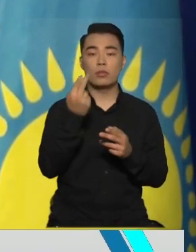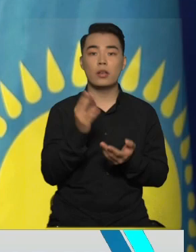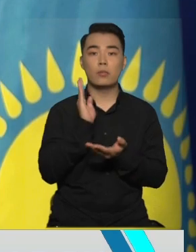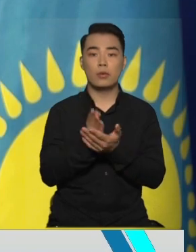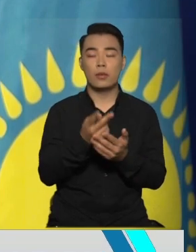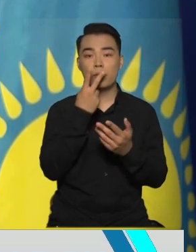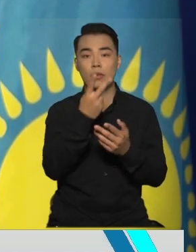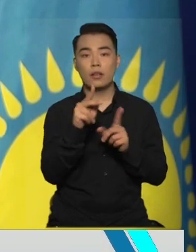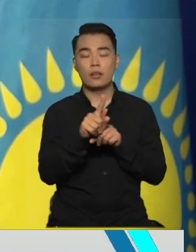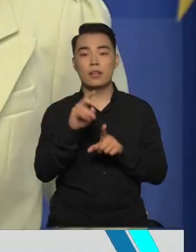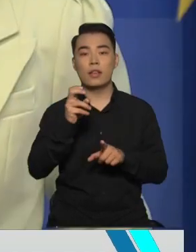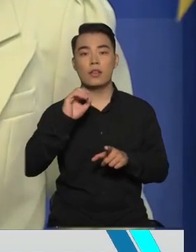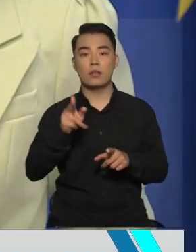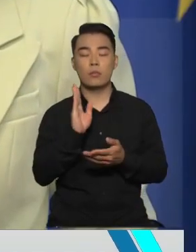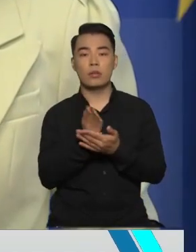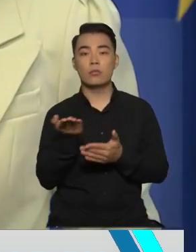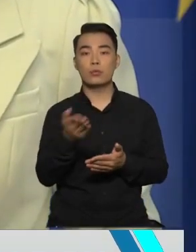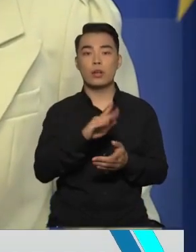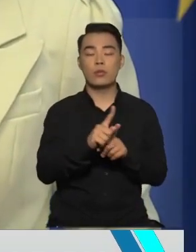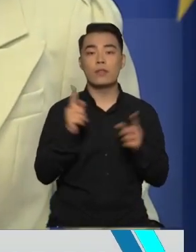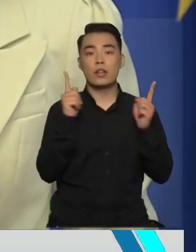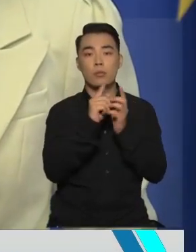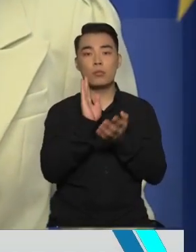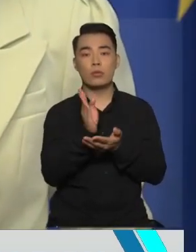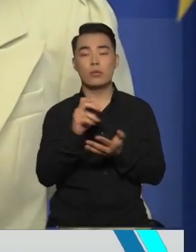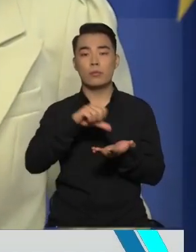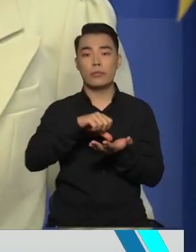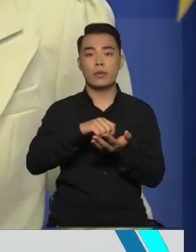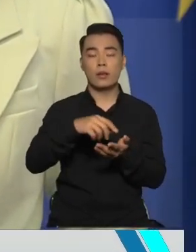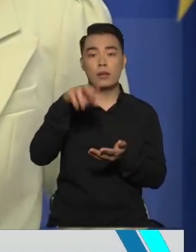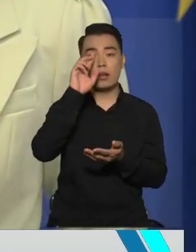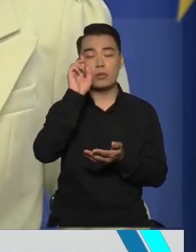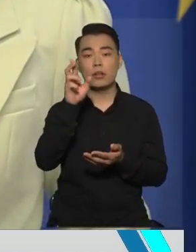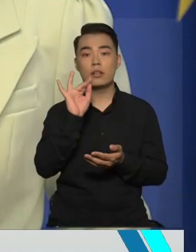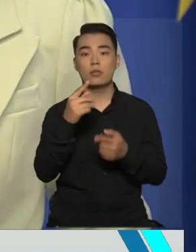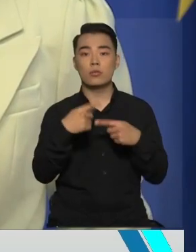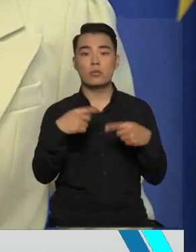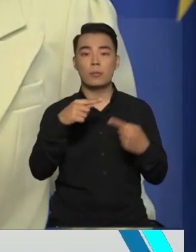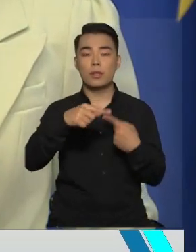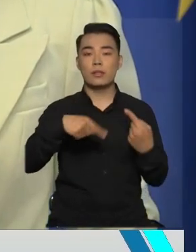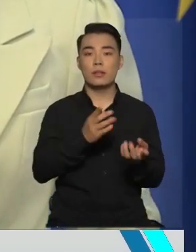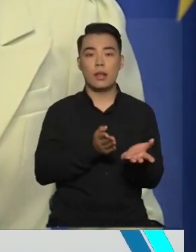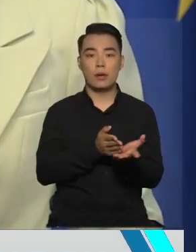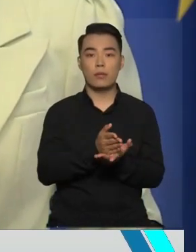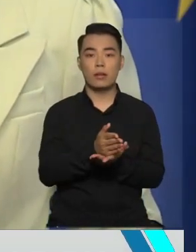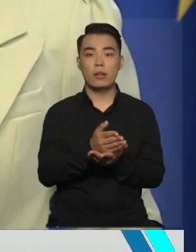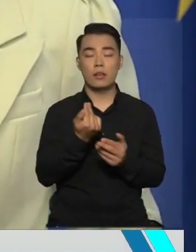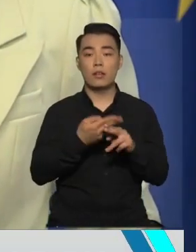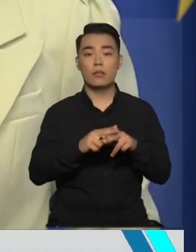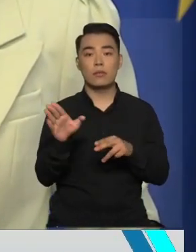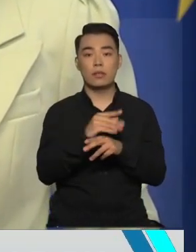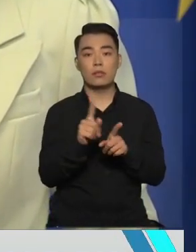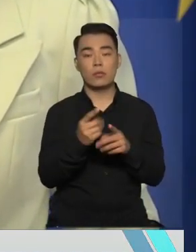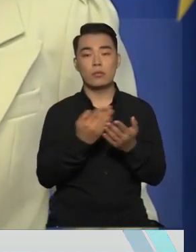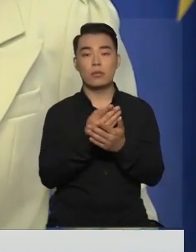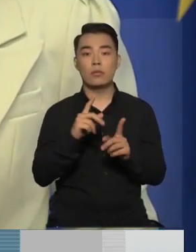Дэвид О'Салливан проведет ряд двусторонних встреч с представителями правительства и бизнес-среды. На этом у меня пока вся информация.